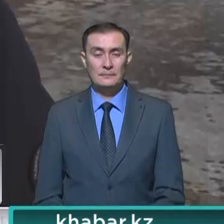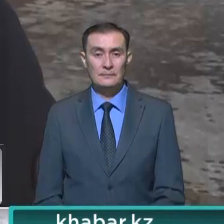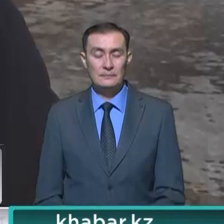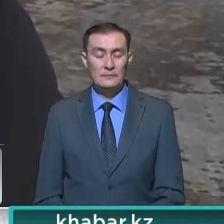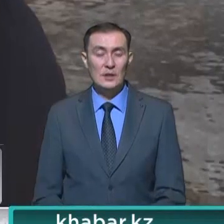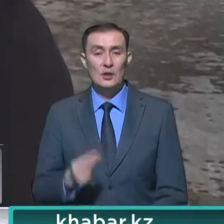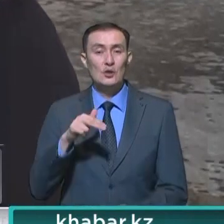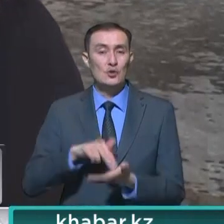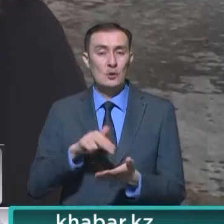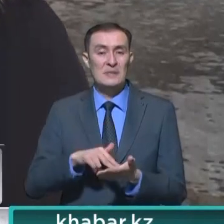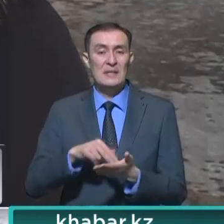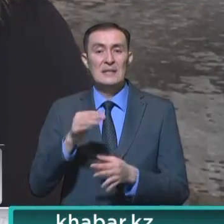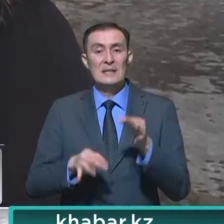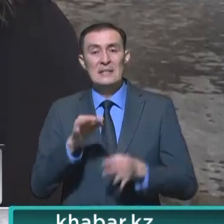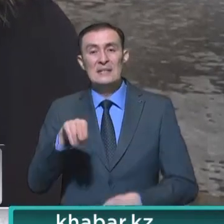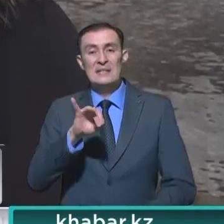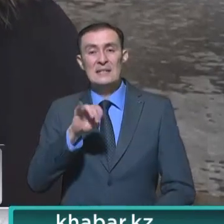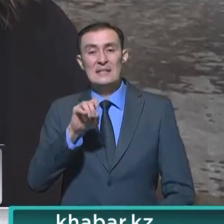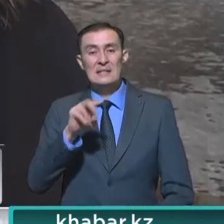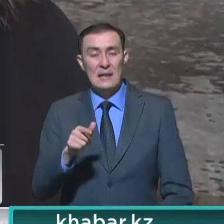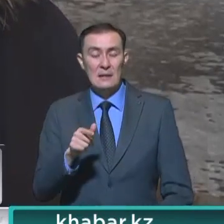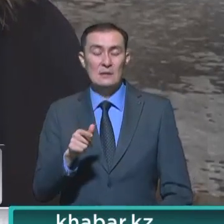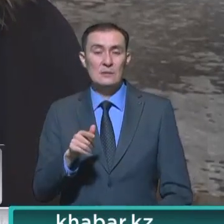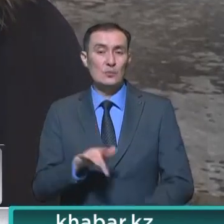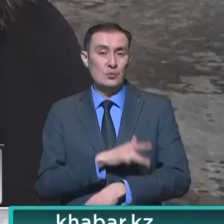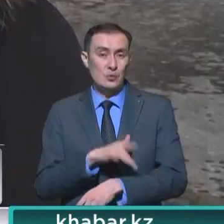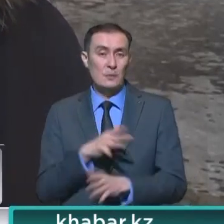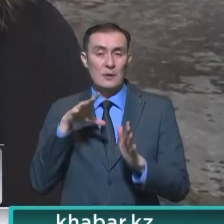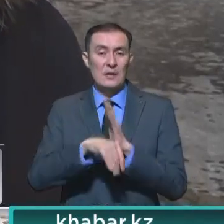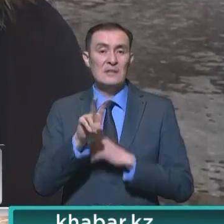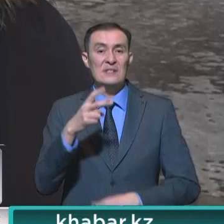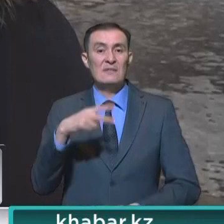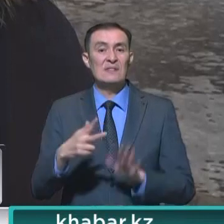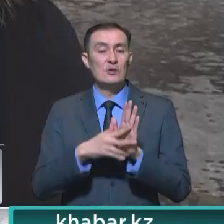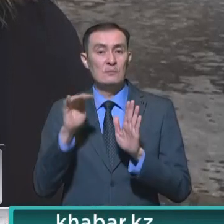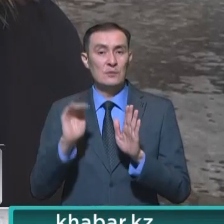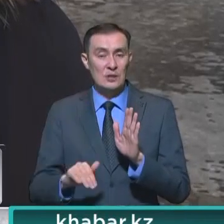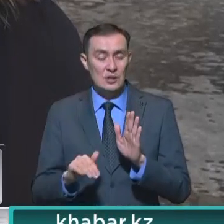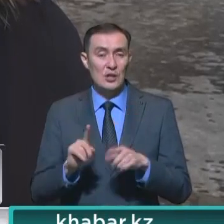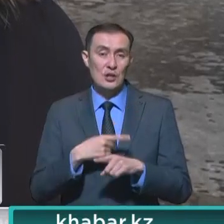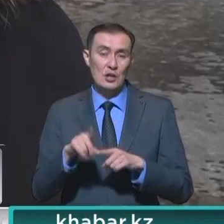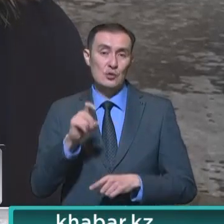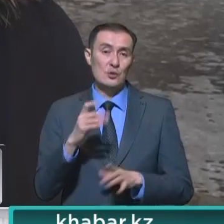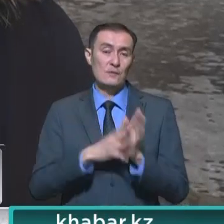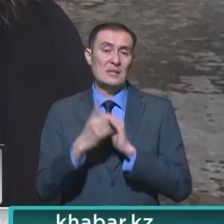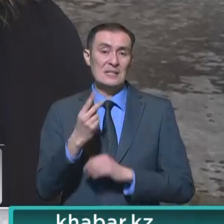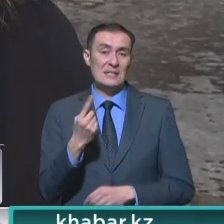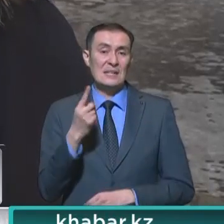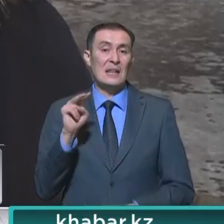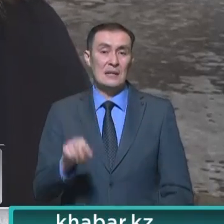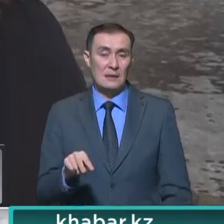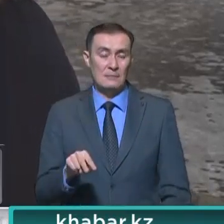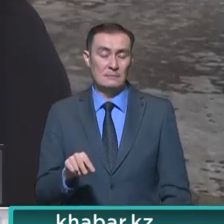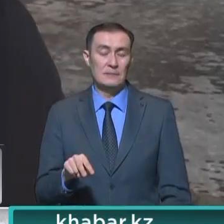Цена дизельного топлива с учетом операторских услуг составляет 228 тысяч или 191 тенге за